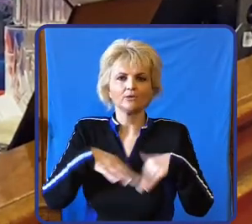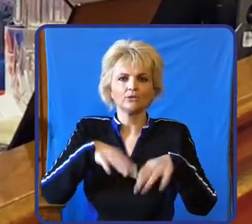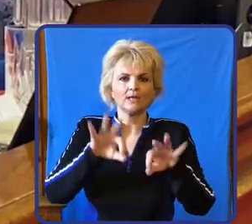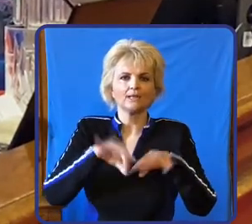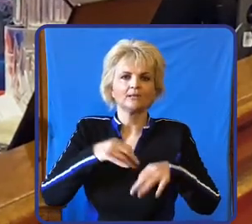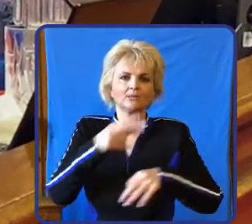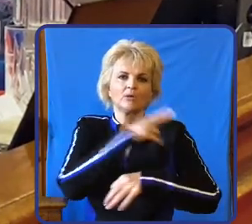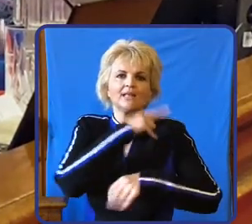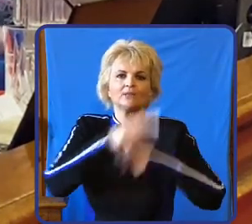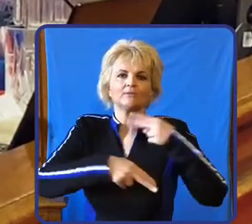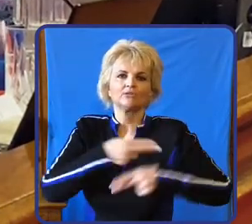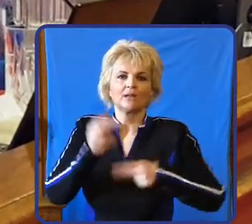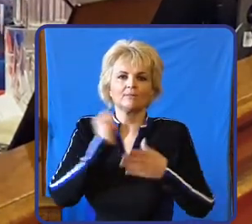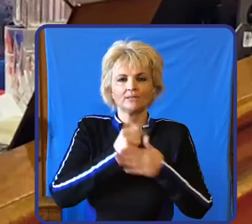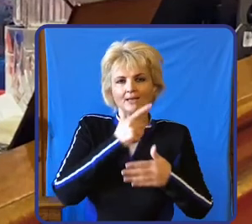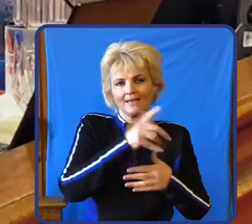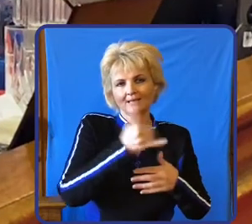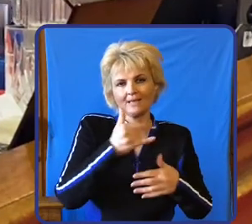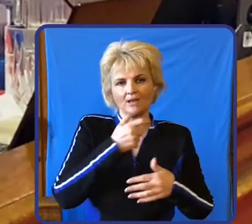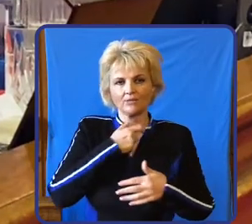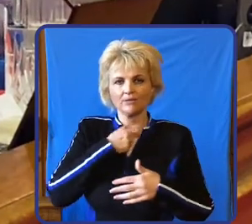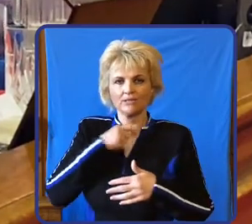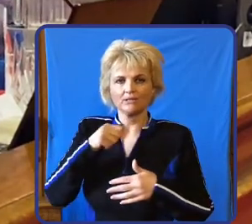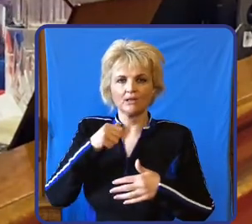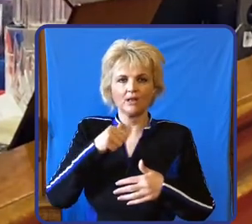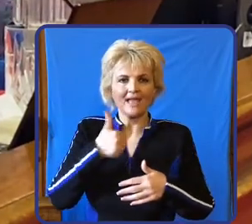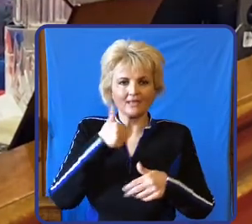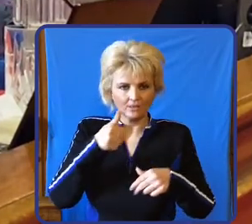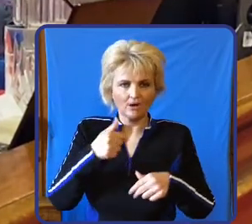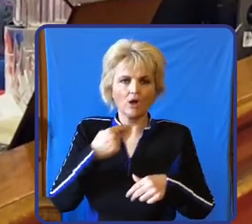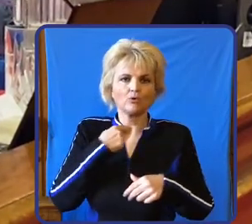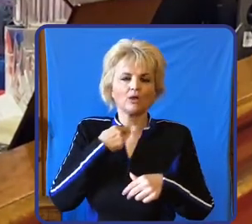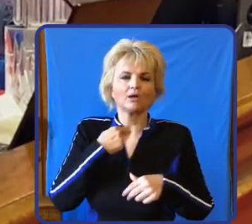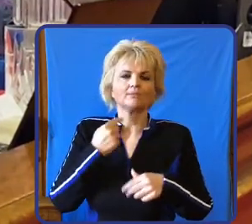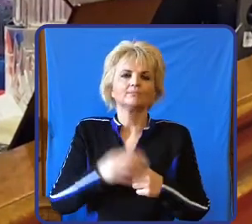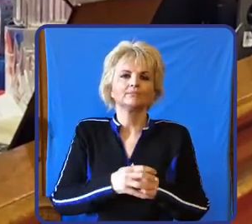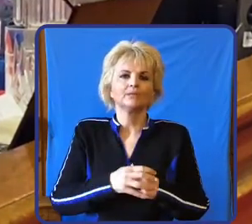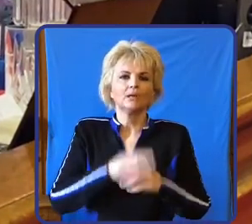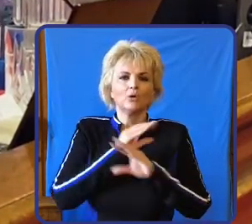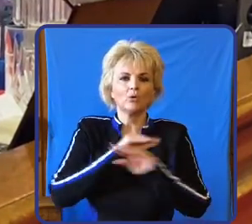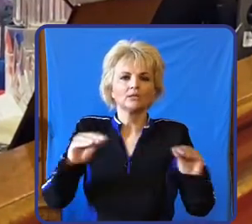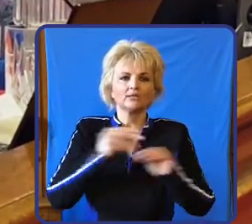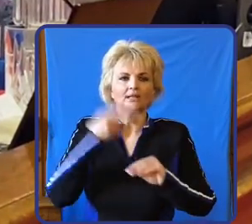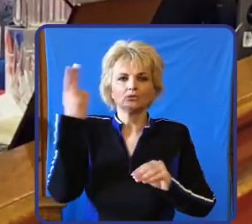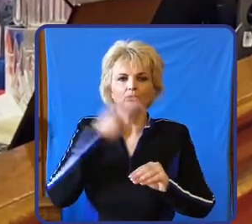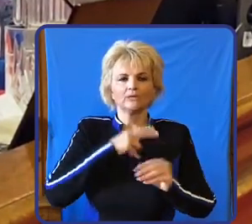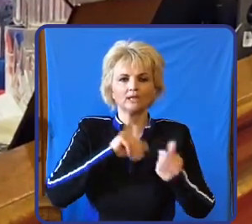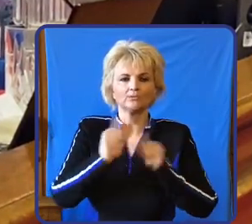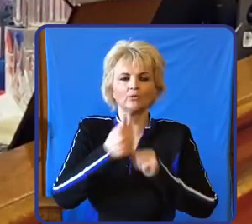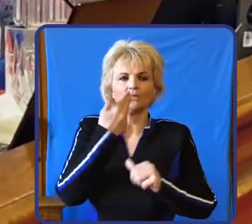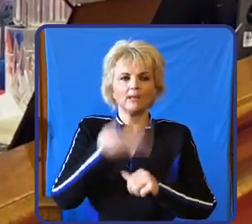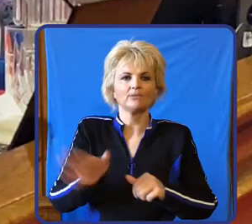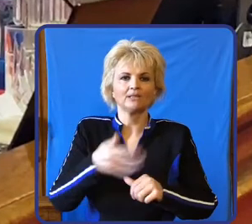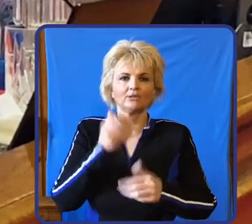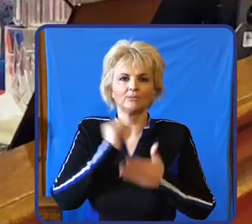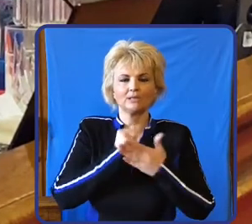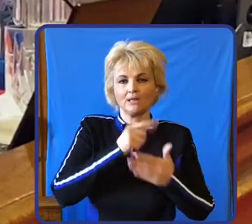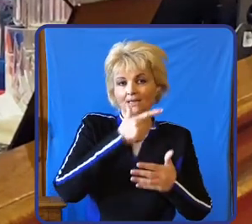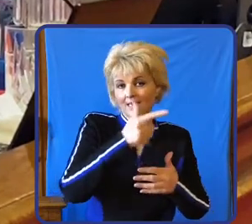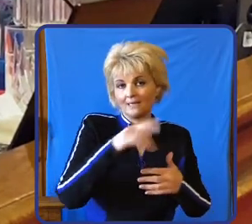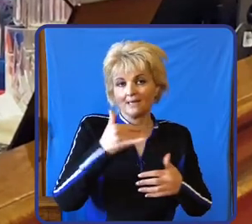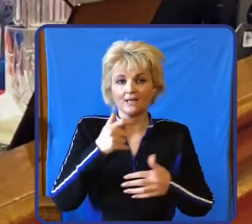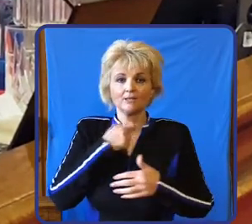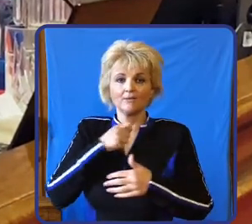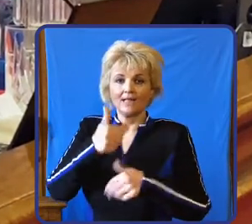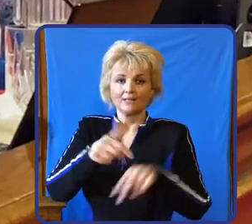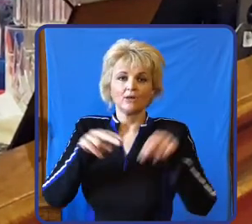ügyrendi és mandátumvizsgáló bizottság 2 igen szavazattal egyhangulag, az oktatási, kulturális, sport és nemzetiségi bizottság 2 igen